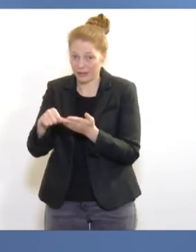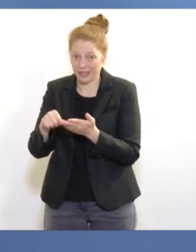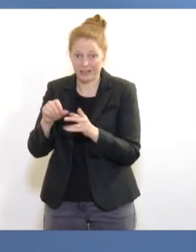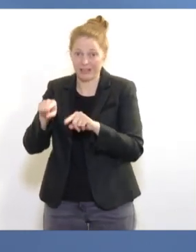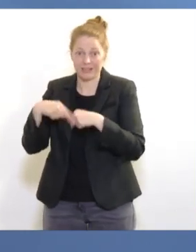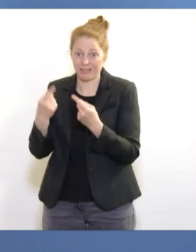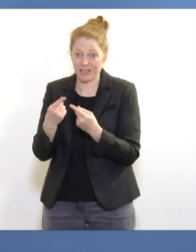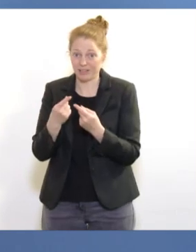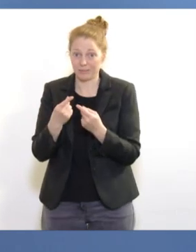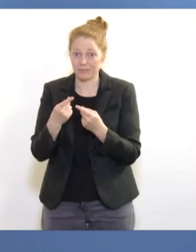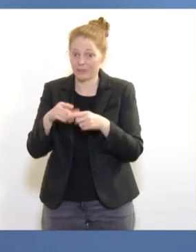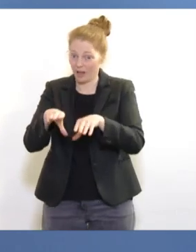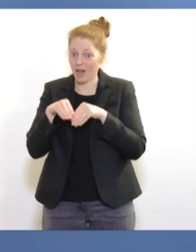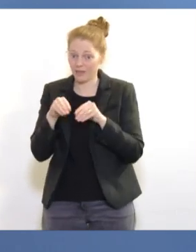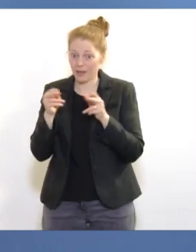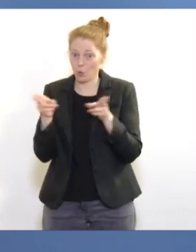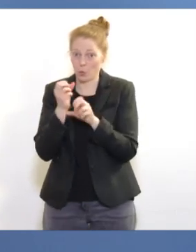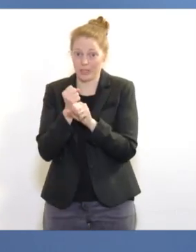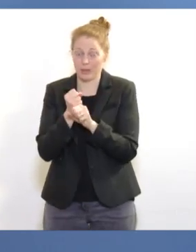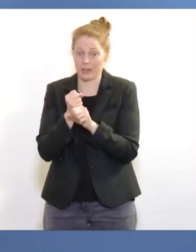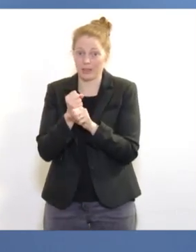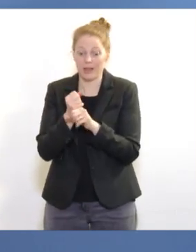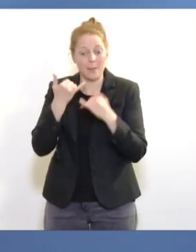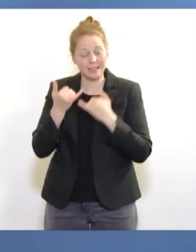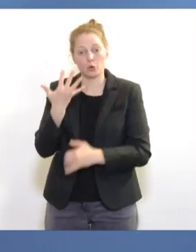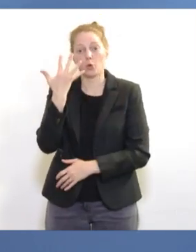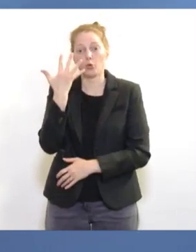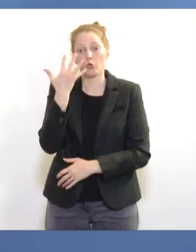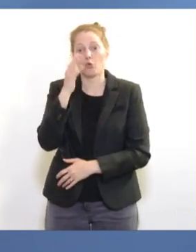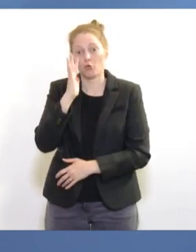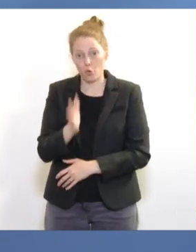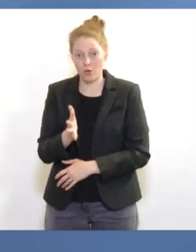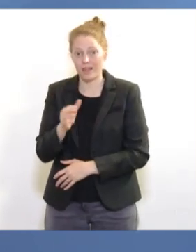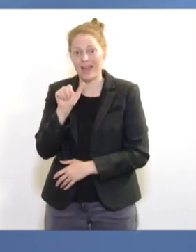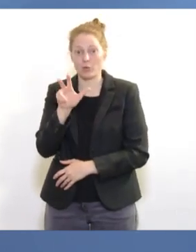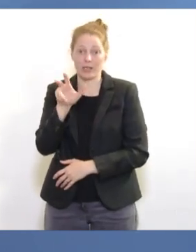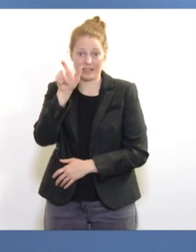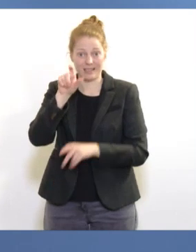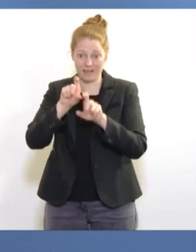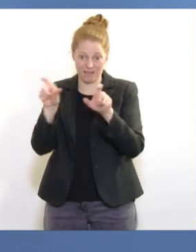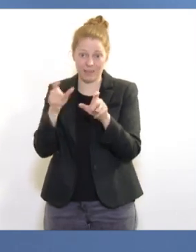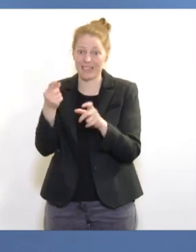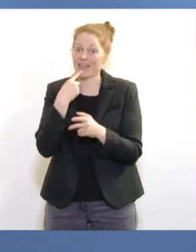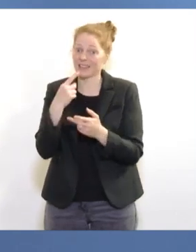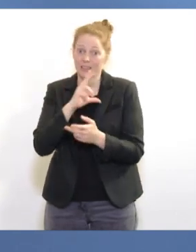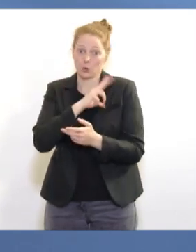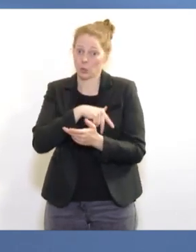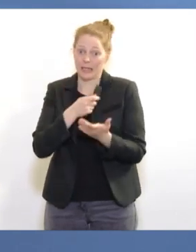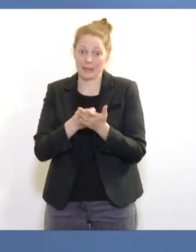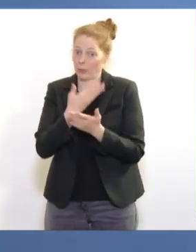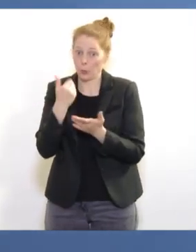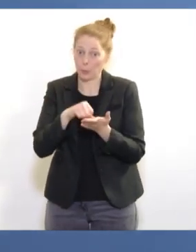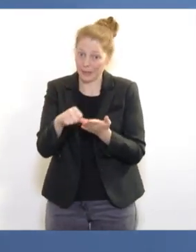geht es um 531 Betriebe, die in diesem Fall sind. Wir haben dann aufgrund von der